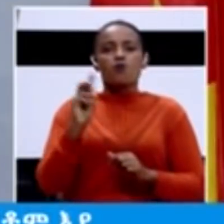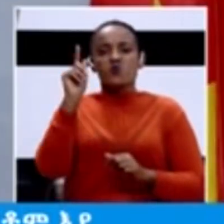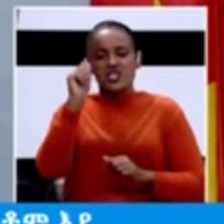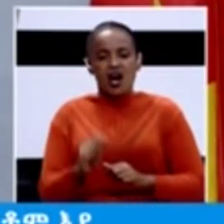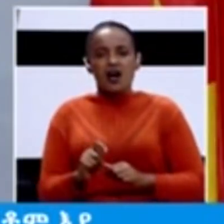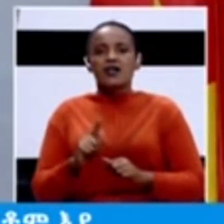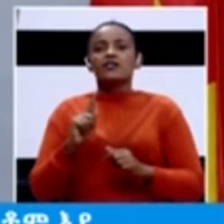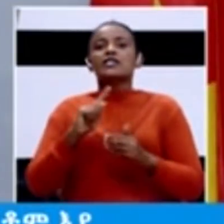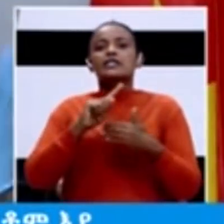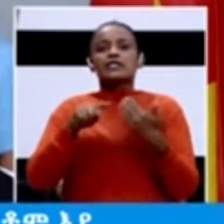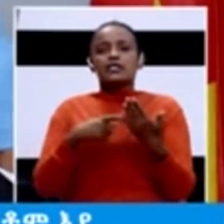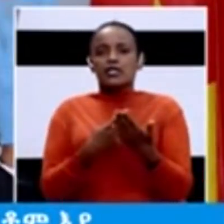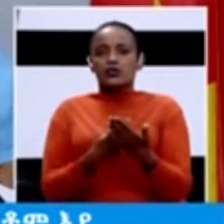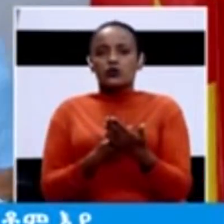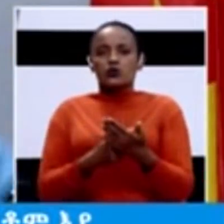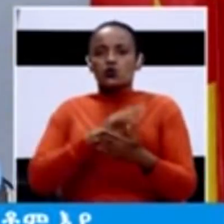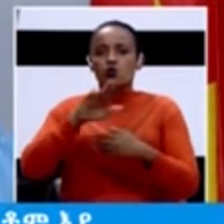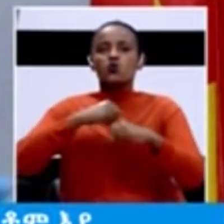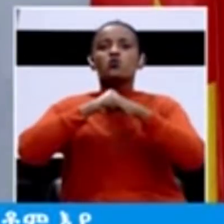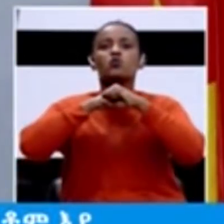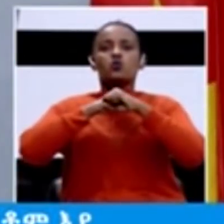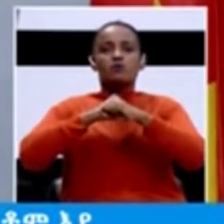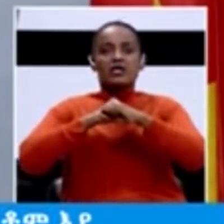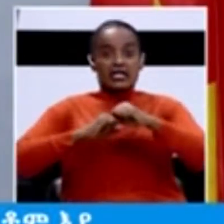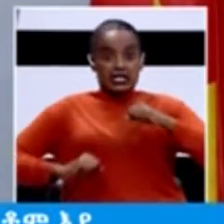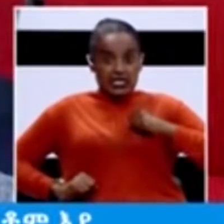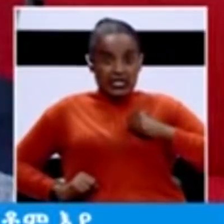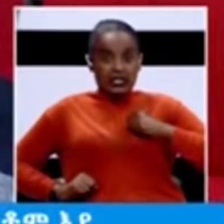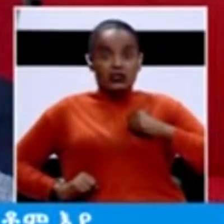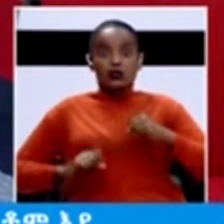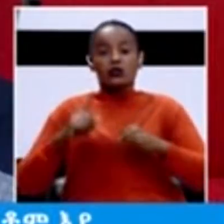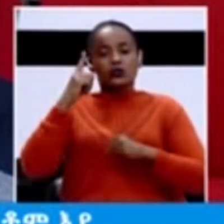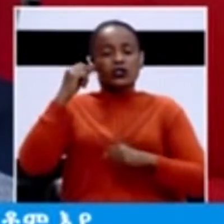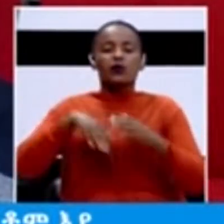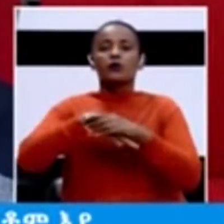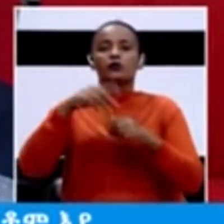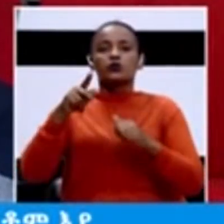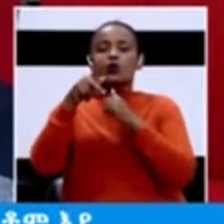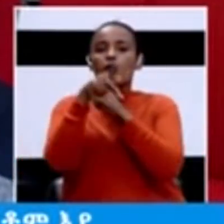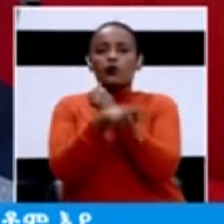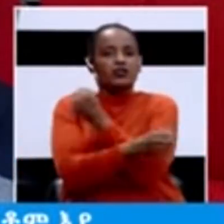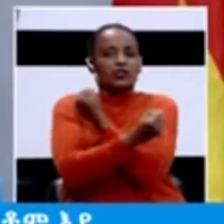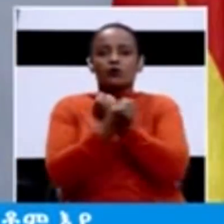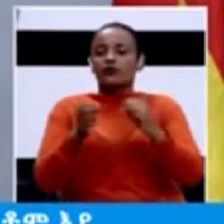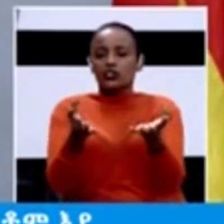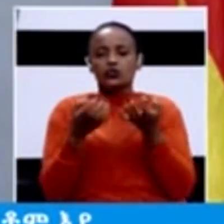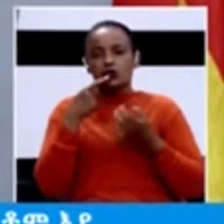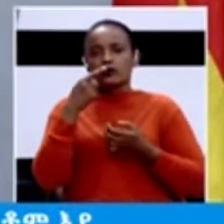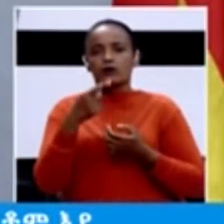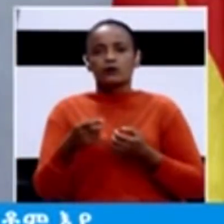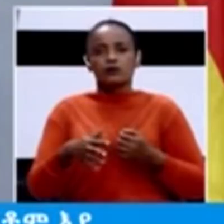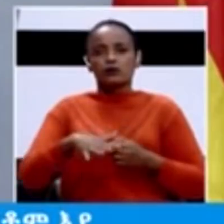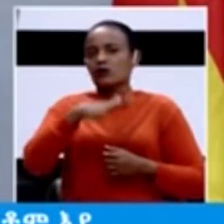ስለዝኾነ ድማ ኣብ ኩሉ ምክልኻል ዘሎ ትግራዋይ ይውፃእ እዩ። ስለዚ ፖለቲካዊ መፍትሒ ዘልዮም ምባል ይውቅዕ